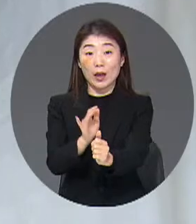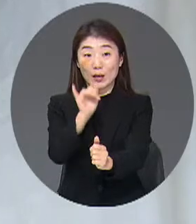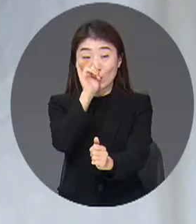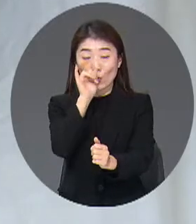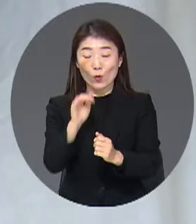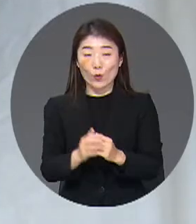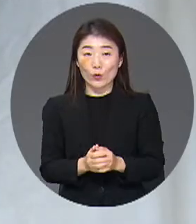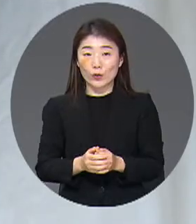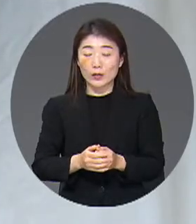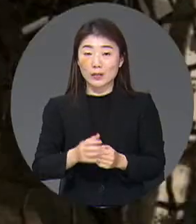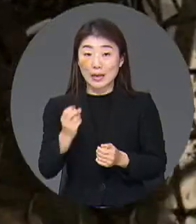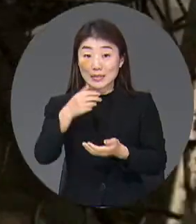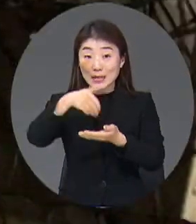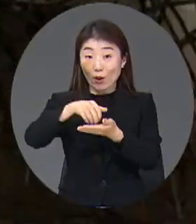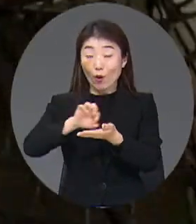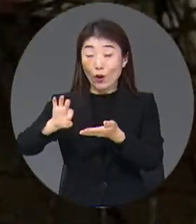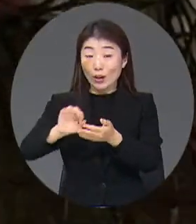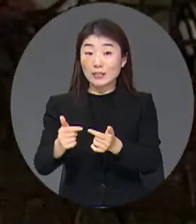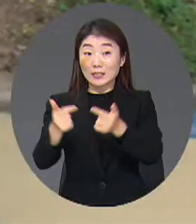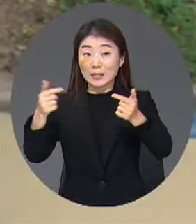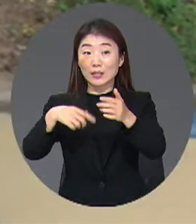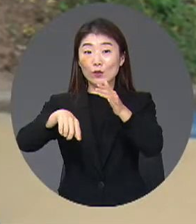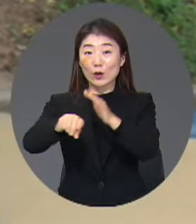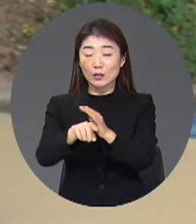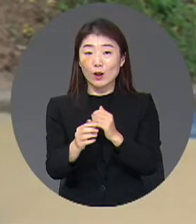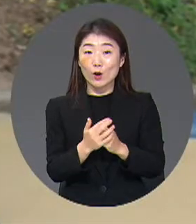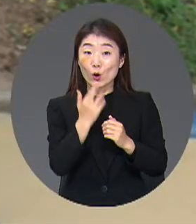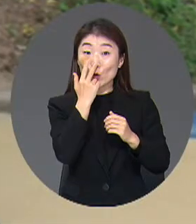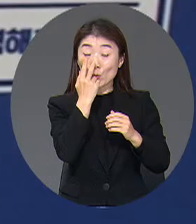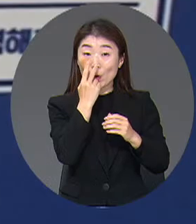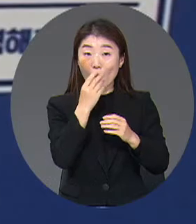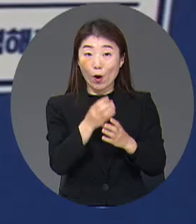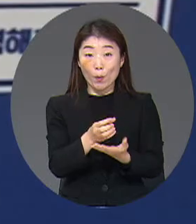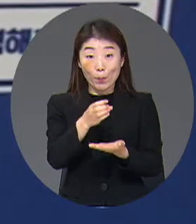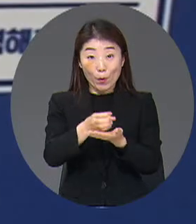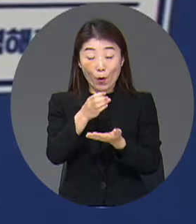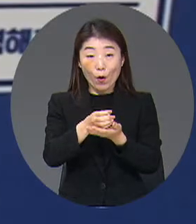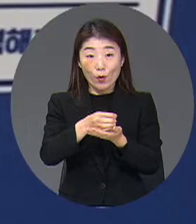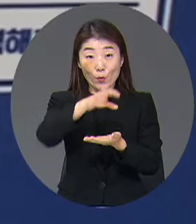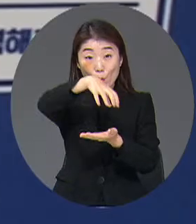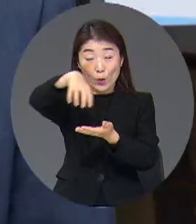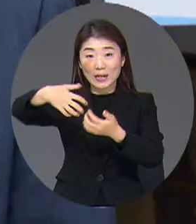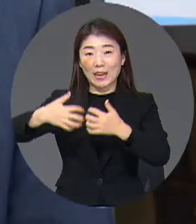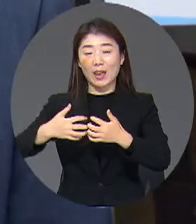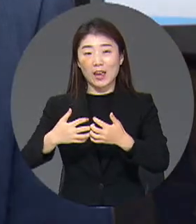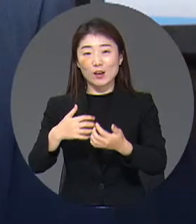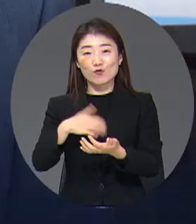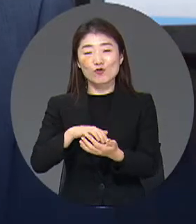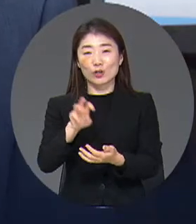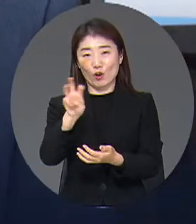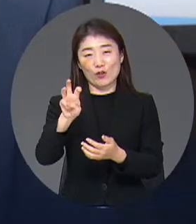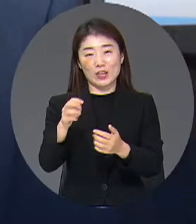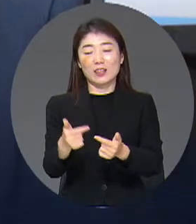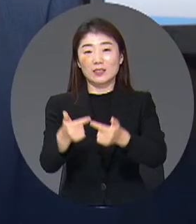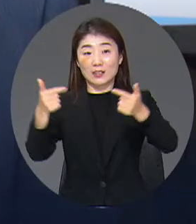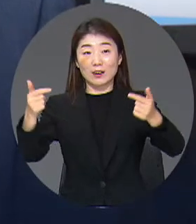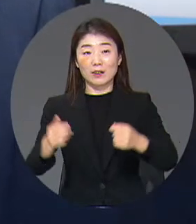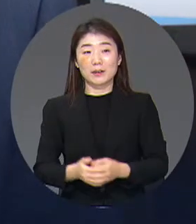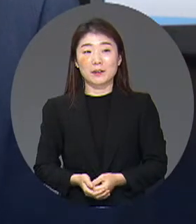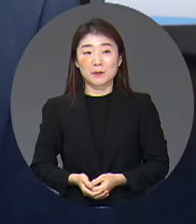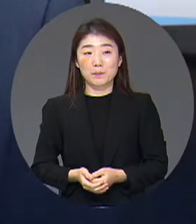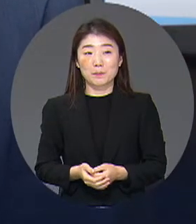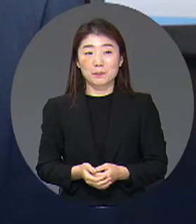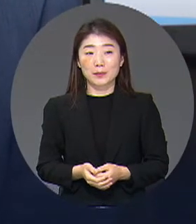참여를 늘리기 위해 투명 페트병 회수기계도 30대까지 늘립니다. 각종 동문회 향후에